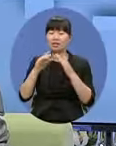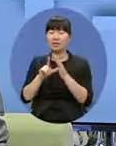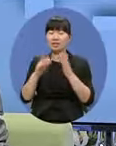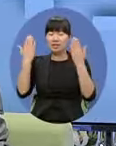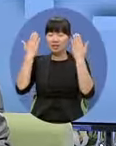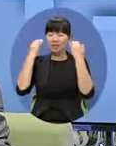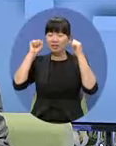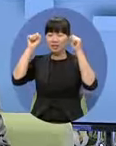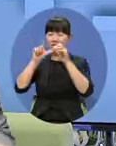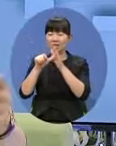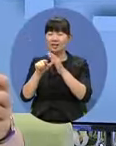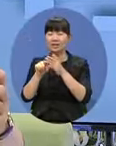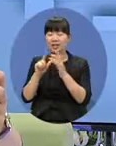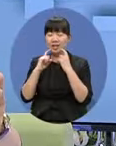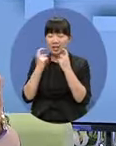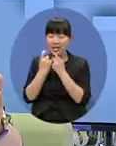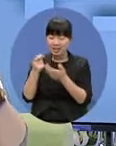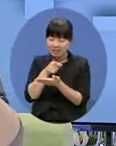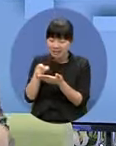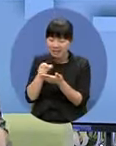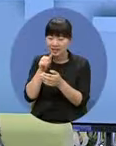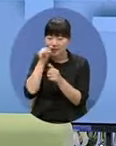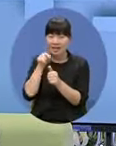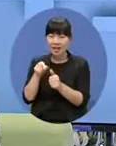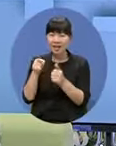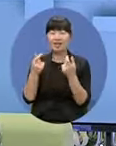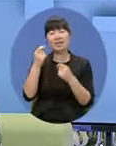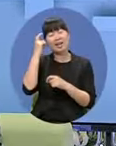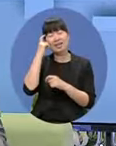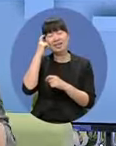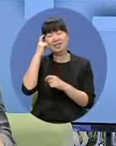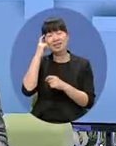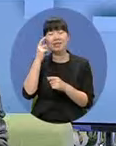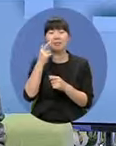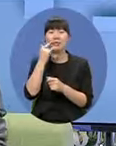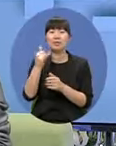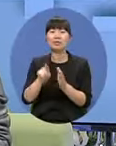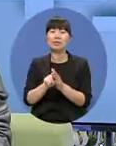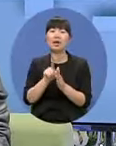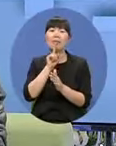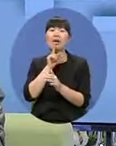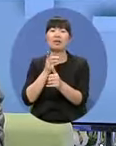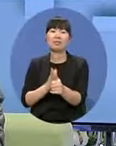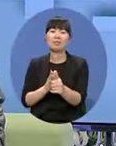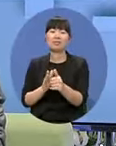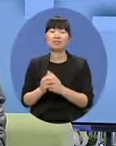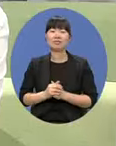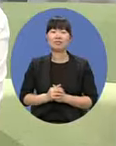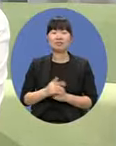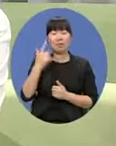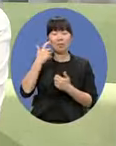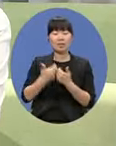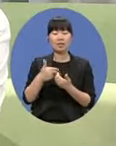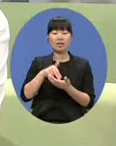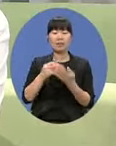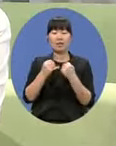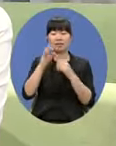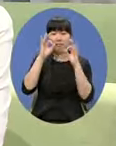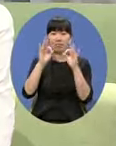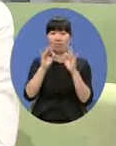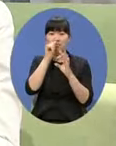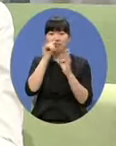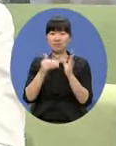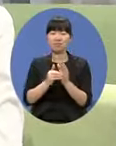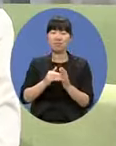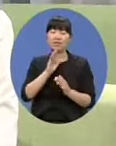자습시키고. 그렇죠. 맞아요. 그러니까 그런 분들, 그렇게 생각하는 학부모님들을 위해서 좀 한 말씀 해주시죠. 네. 저는 정반대 경우를 많이 봅니다.